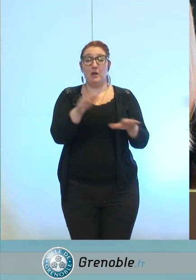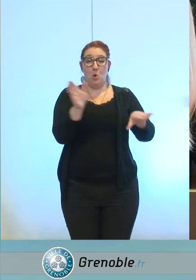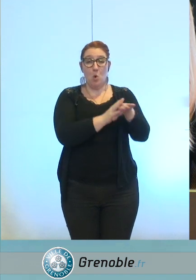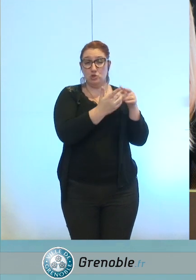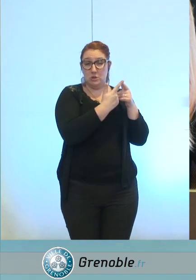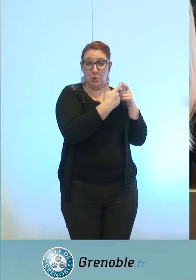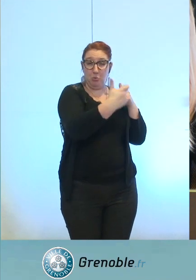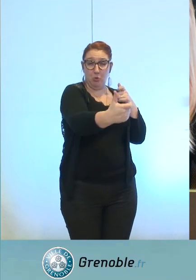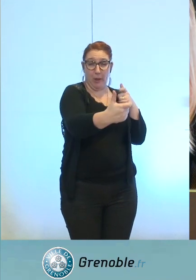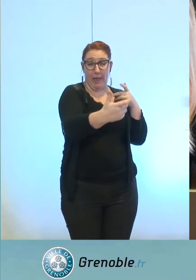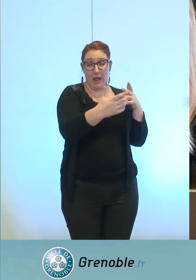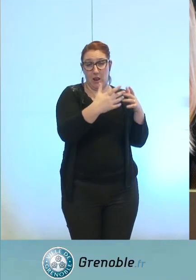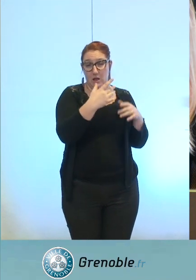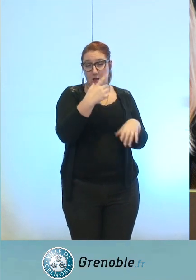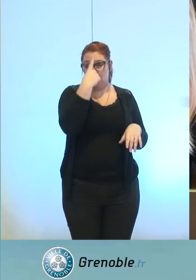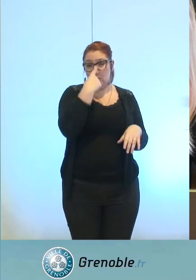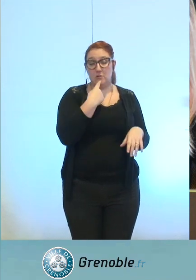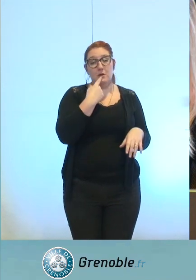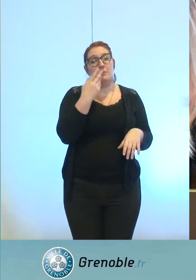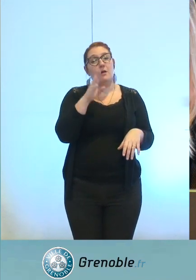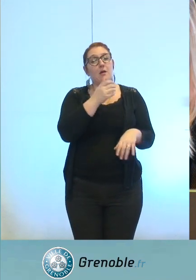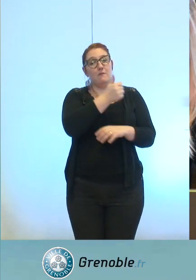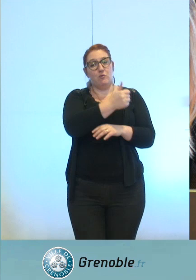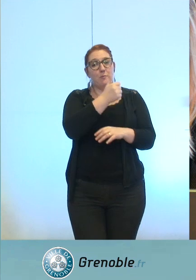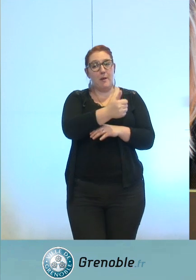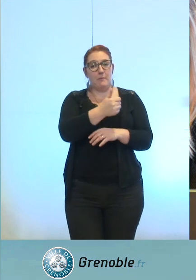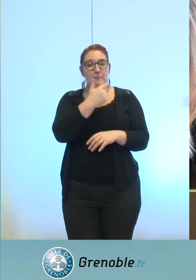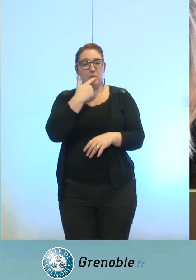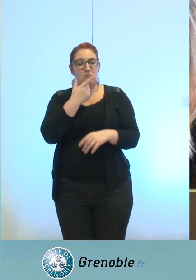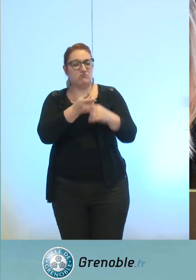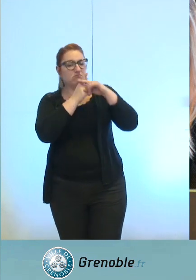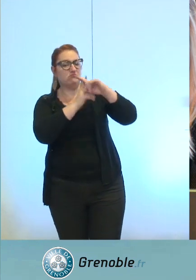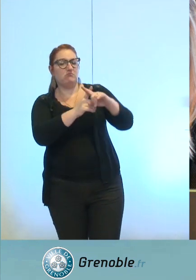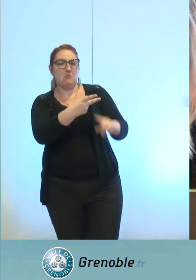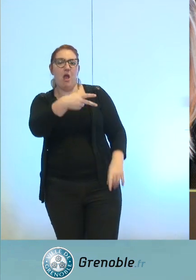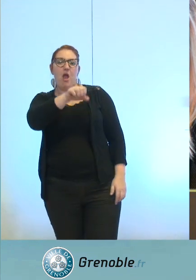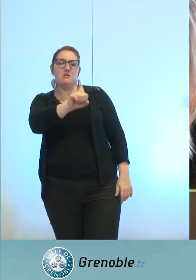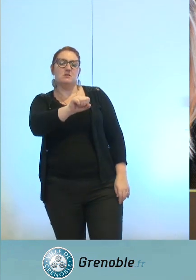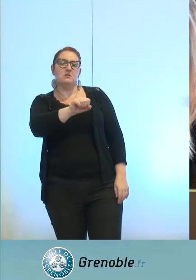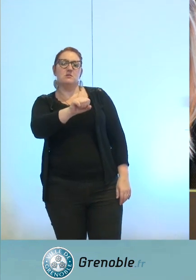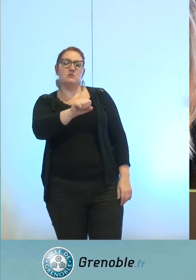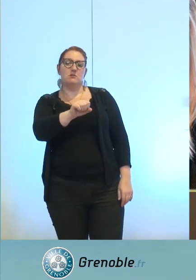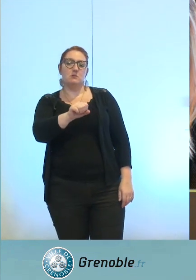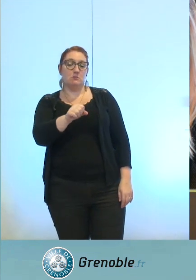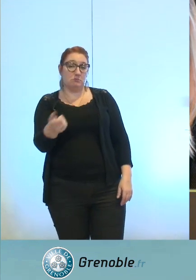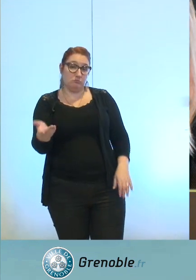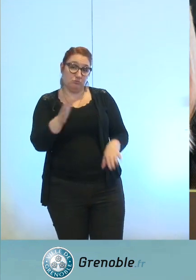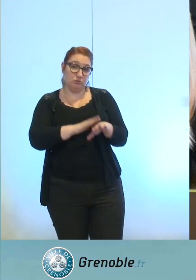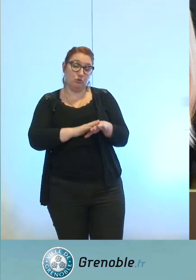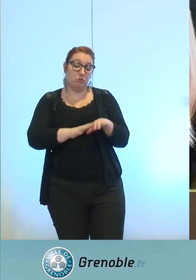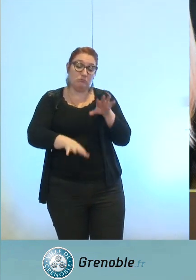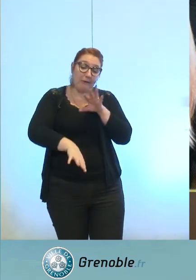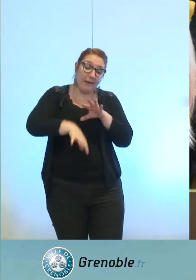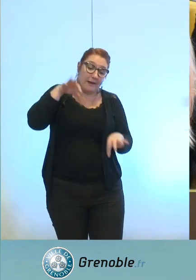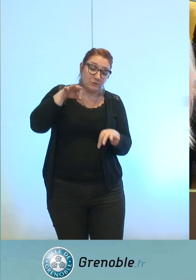vos pr mais s'il est facile pour vous d'accabler vos pré vos prédécesseurs pardon socialistes avec lesquels vous êtes alliés suivant les élections et